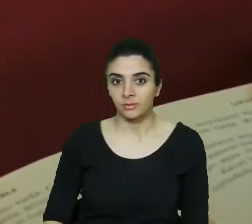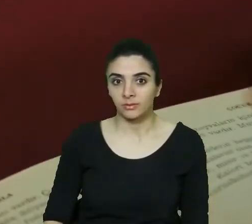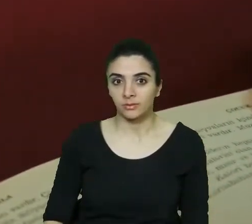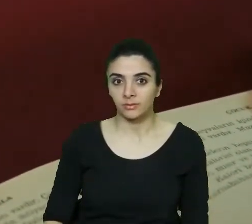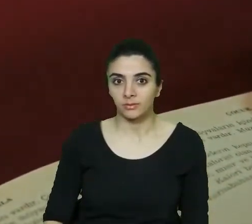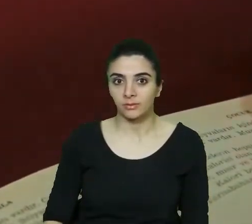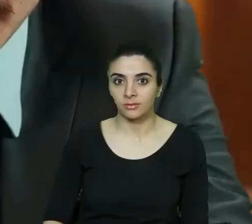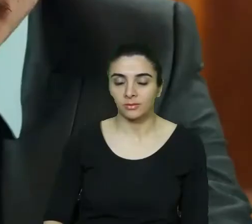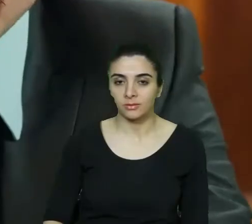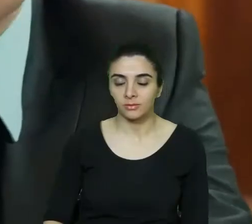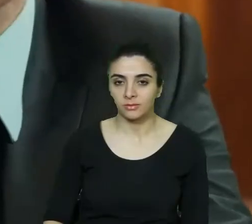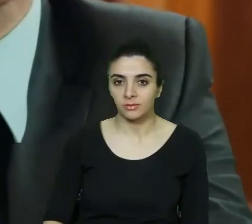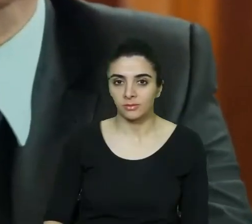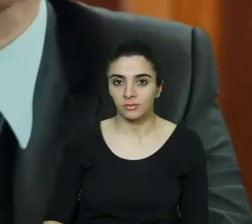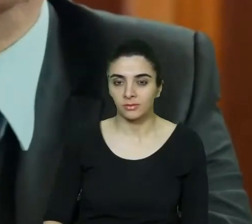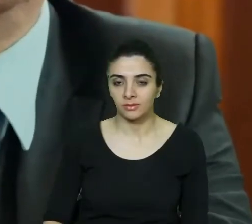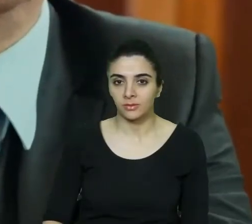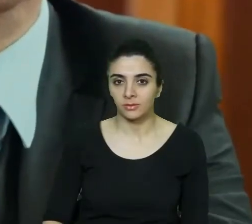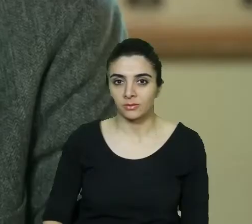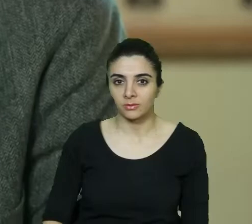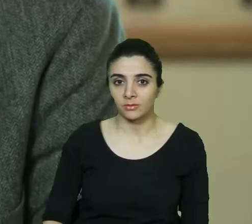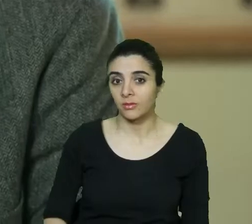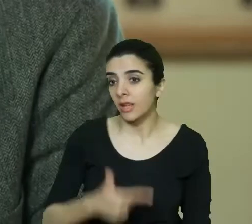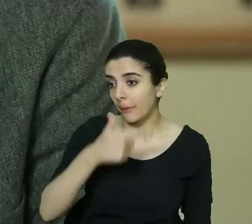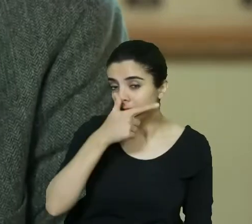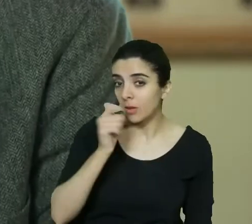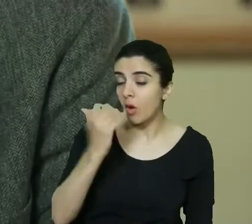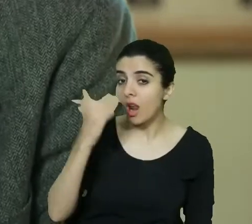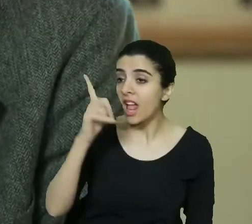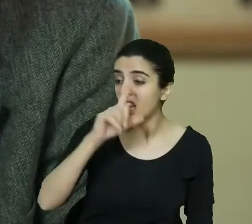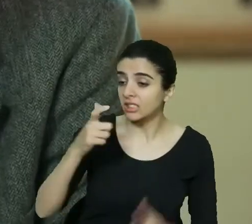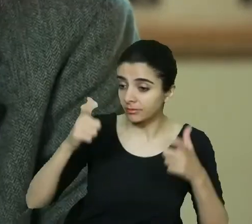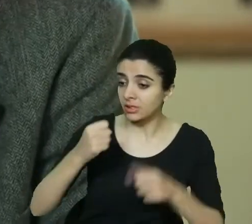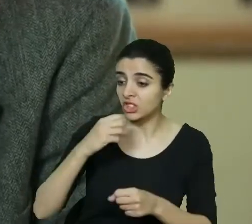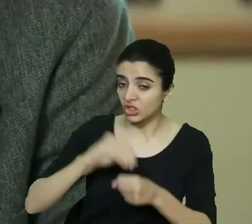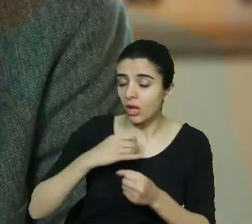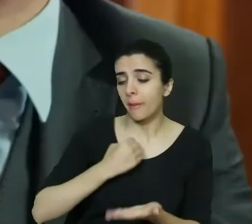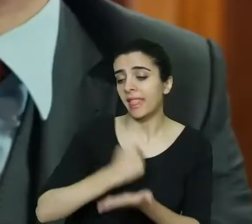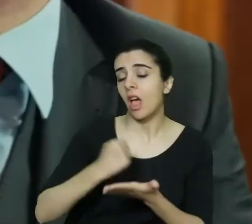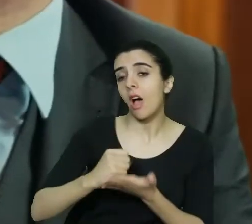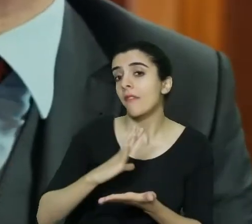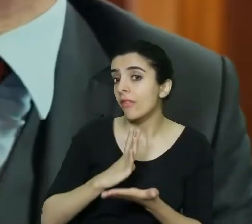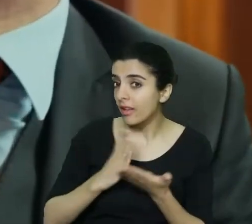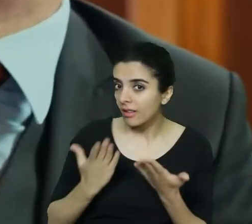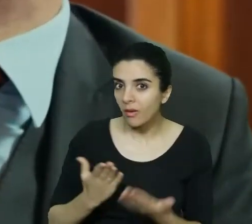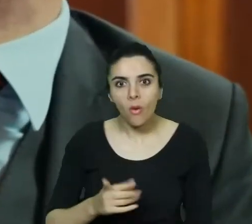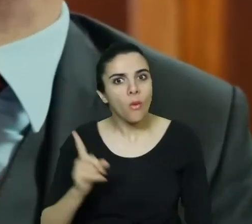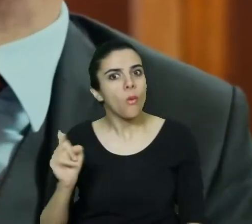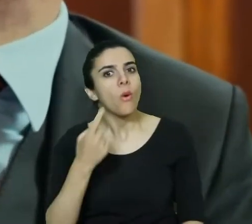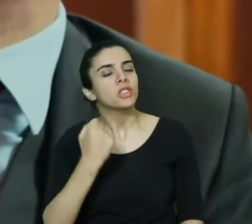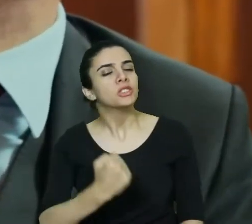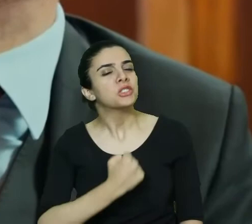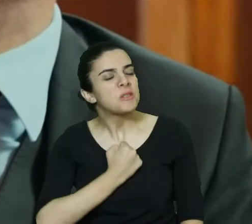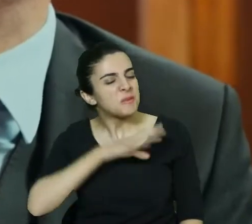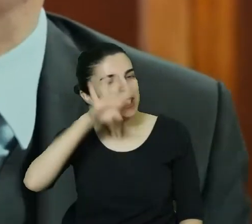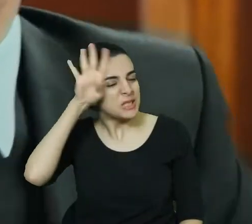Zarfta Adil Erdem Bayazıt ailesi yazıyor. Perşembe günü Karalise'de nikahımız var Erdem. Vay benim